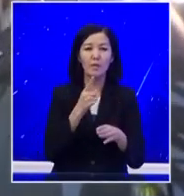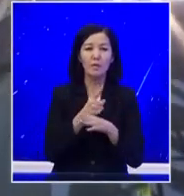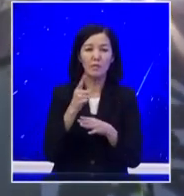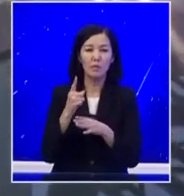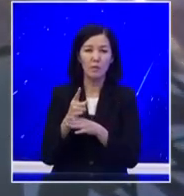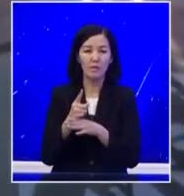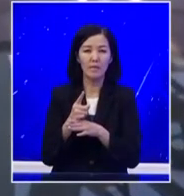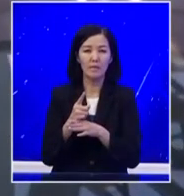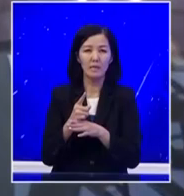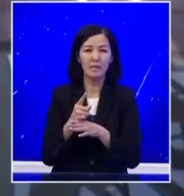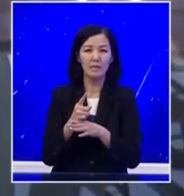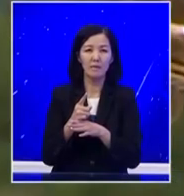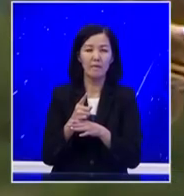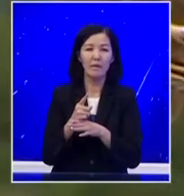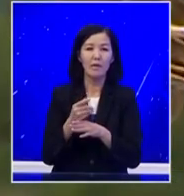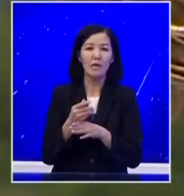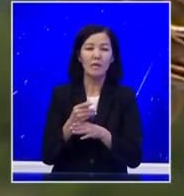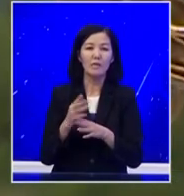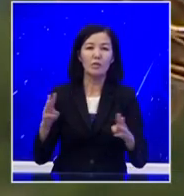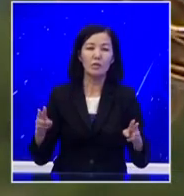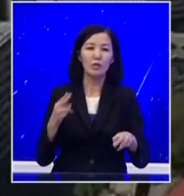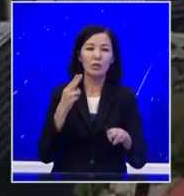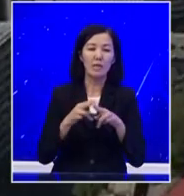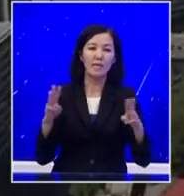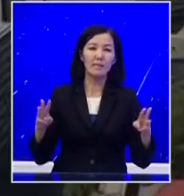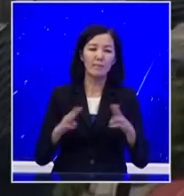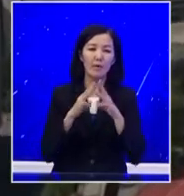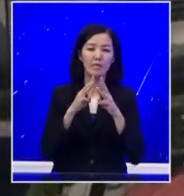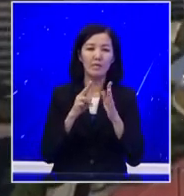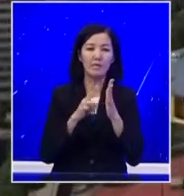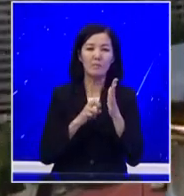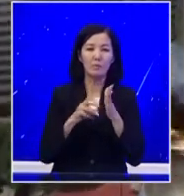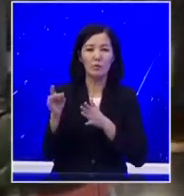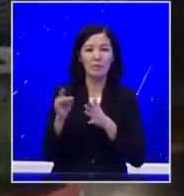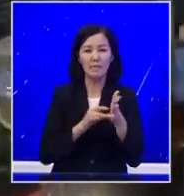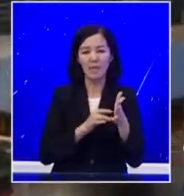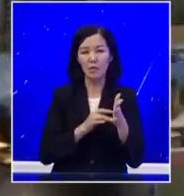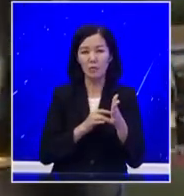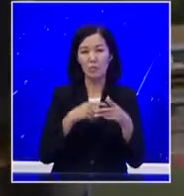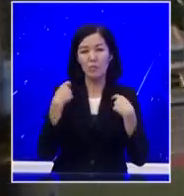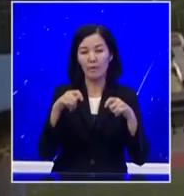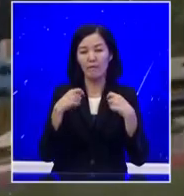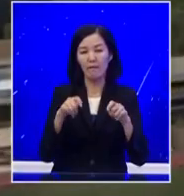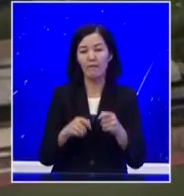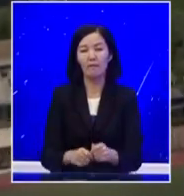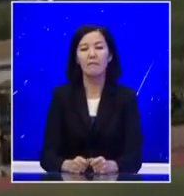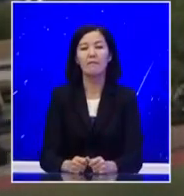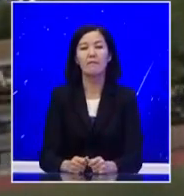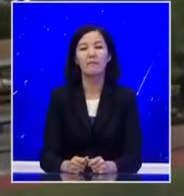отвратили самых горячих поклонников железной башни 700 билетов вчера разлетелись как горячие пирожки